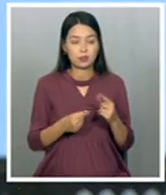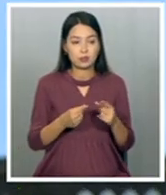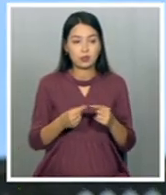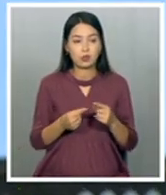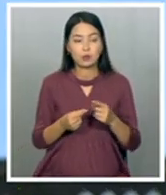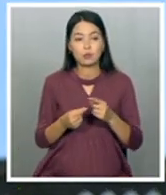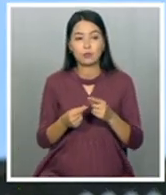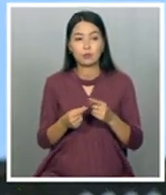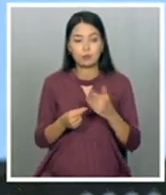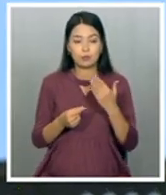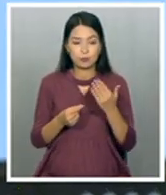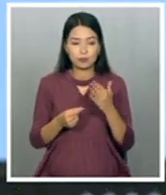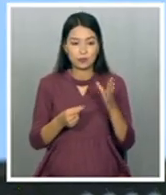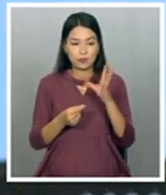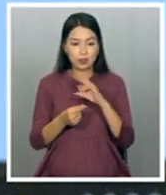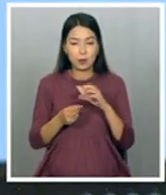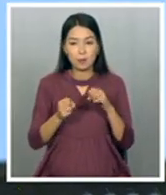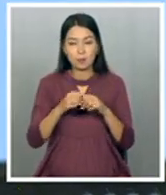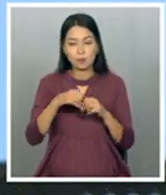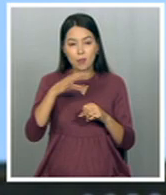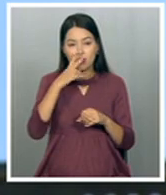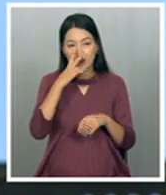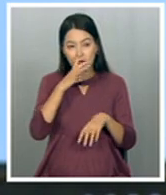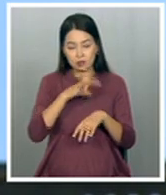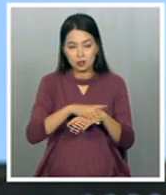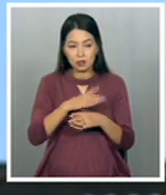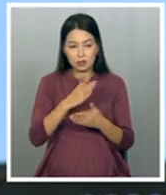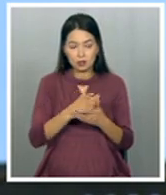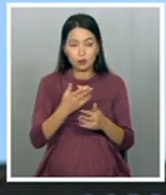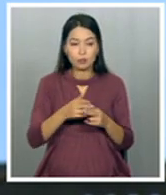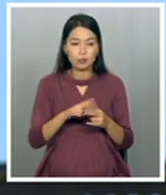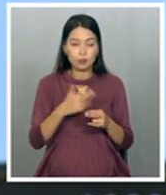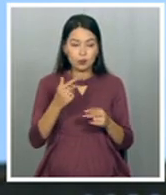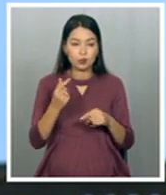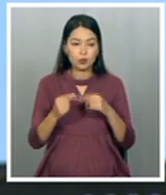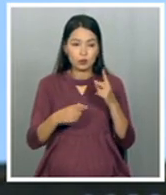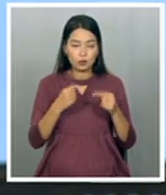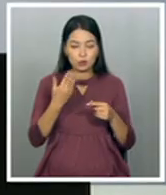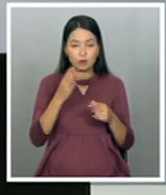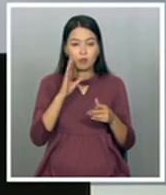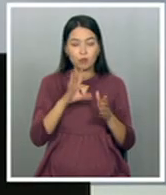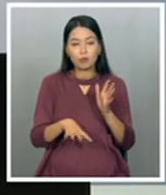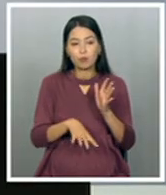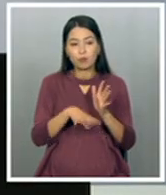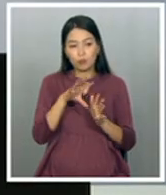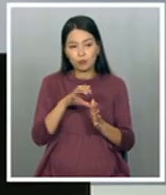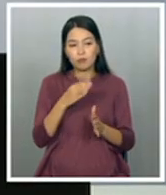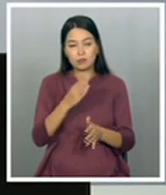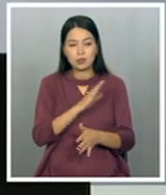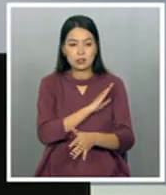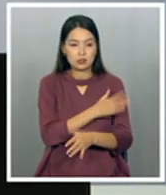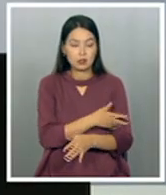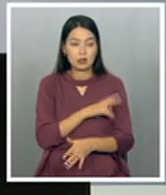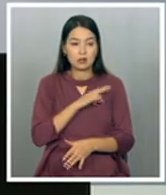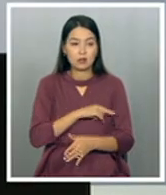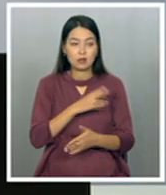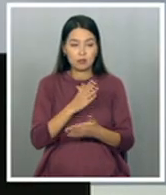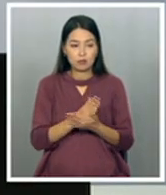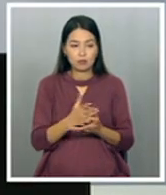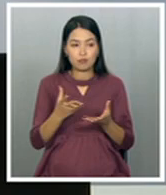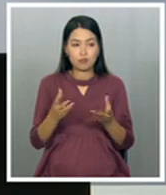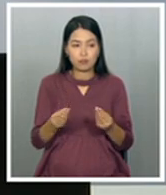колбада будың пайда болғанын байқаймыз. Демек, бұл өсімдікте транспирация үдерісі қарқынды жүреді. Ал